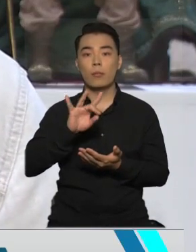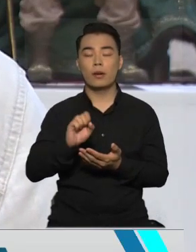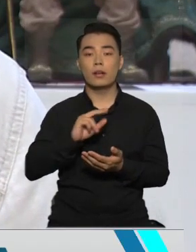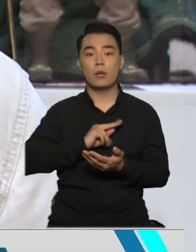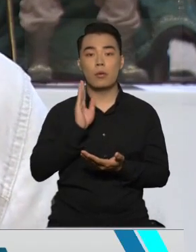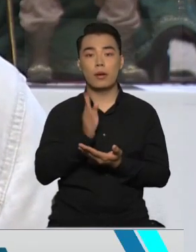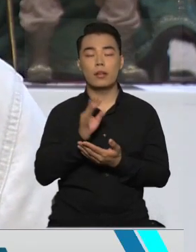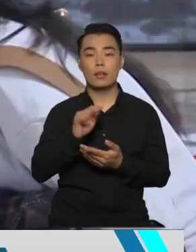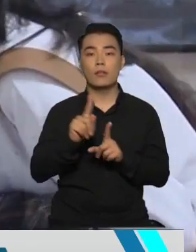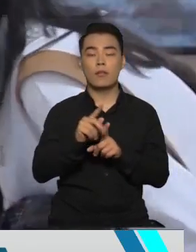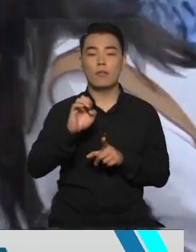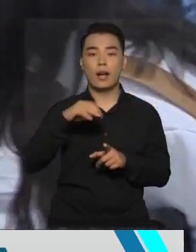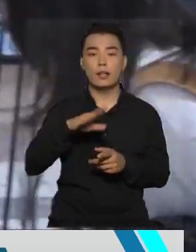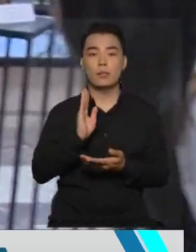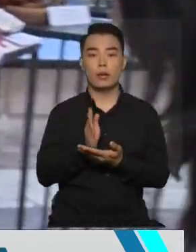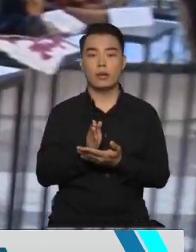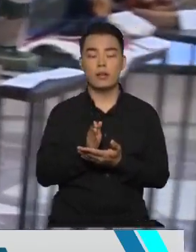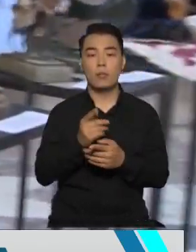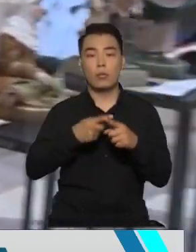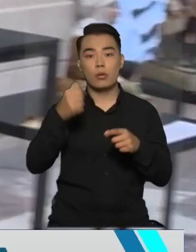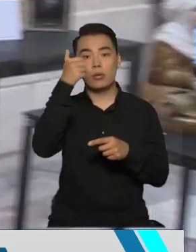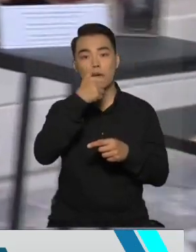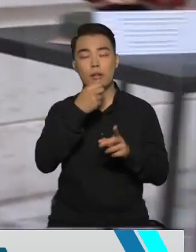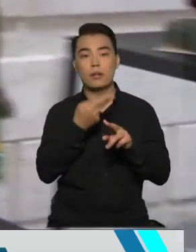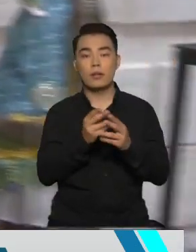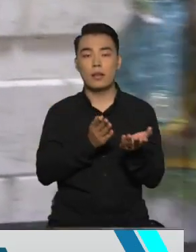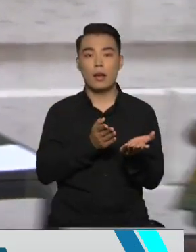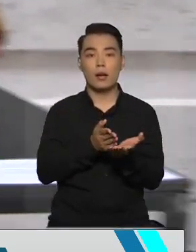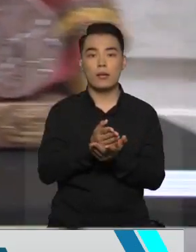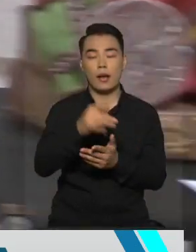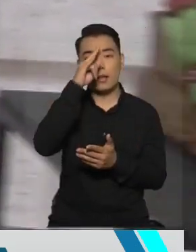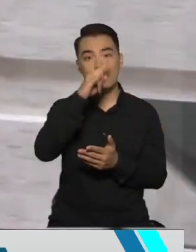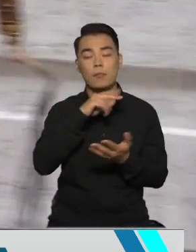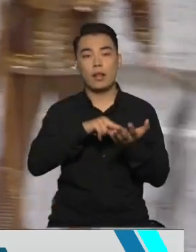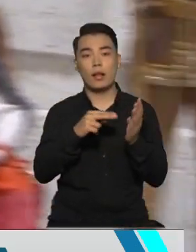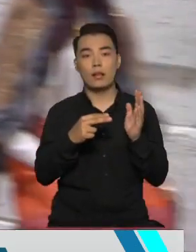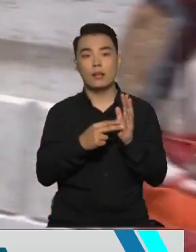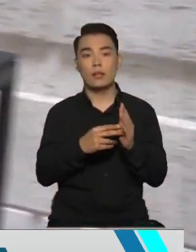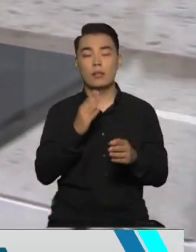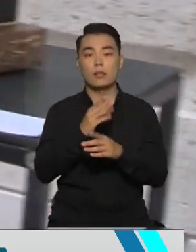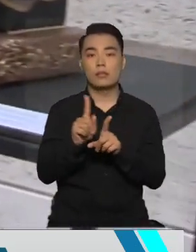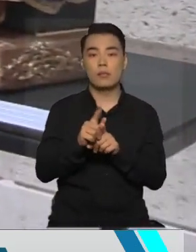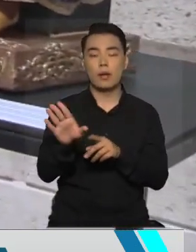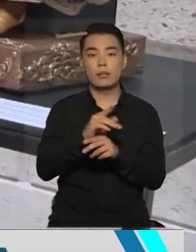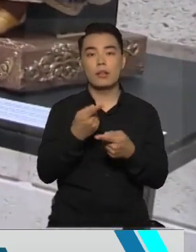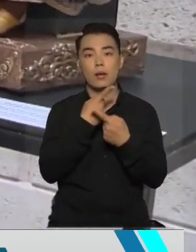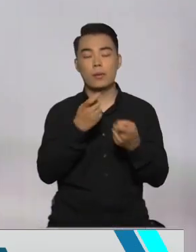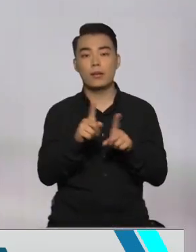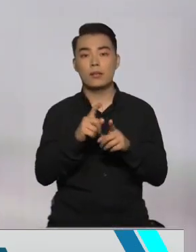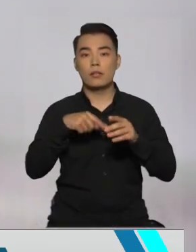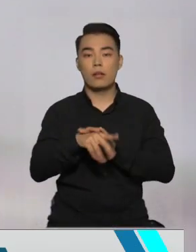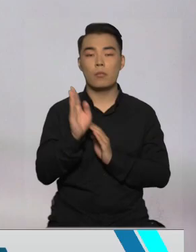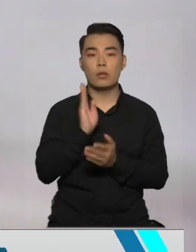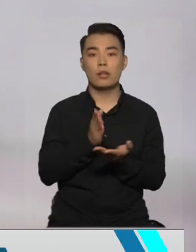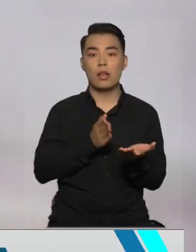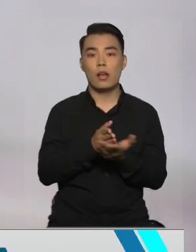потом отливается фарфор. Через полгода Творческий союз кукольников Казахстана планирует презентовать уже обновленную коллекцию. Идеи,